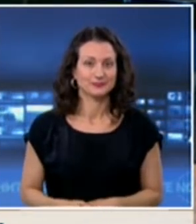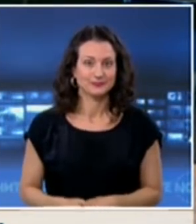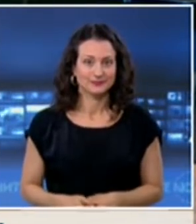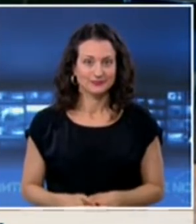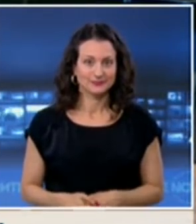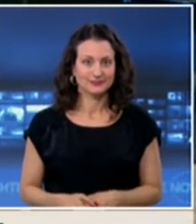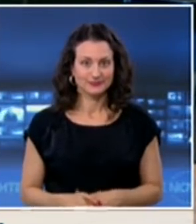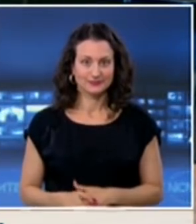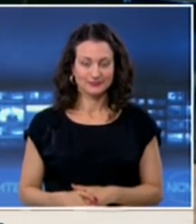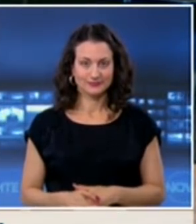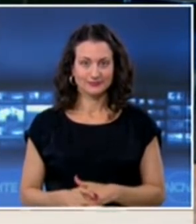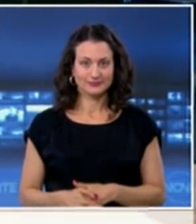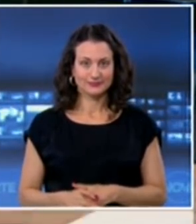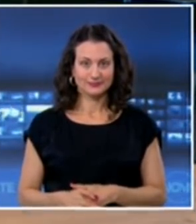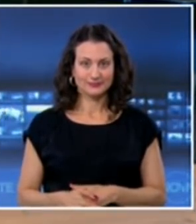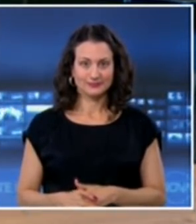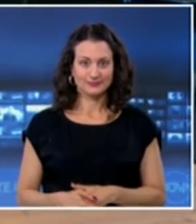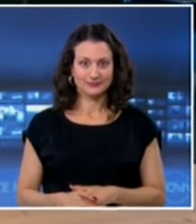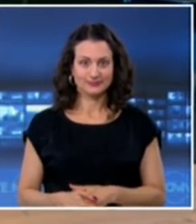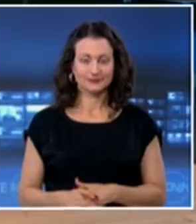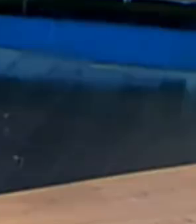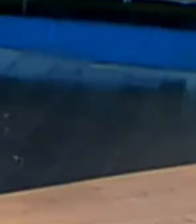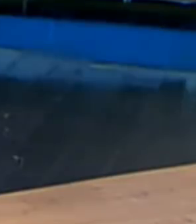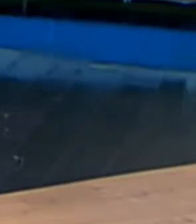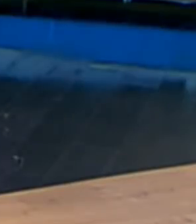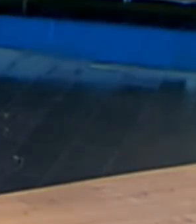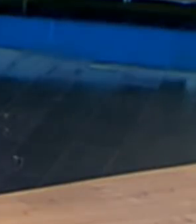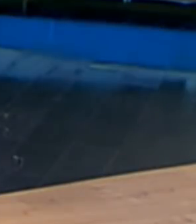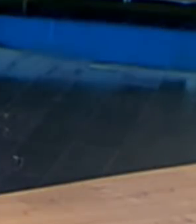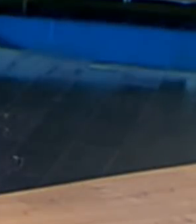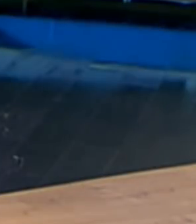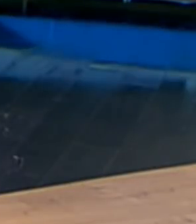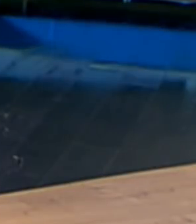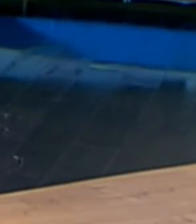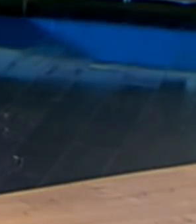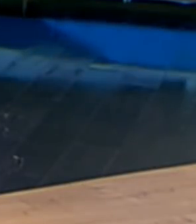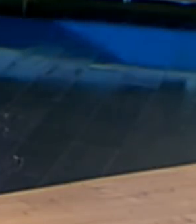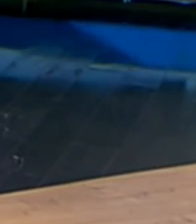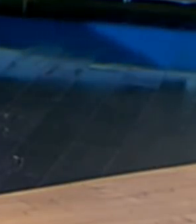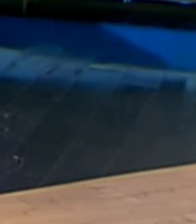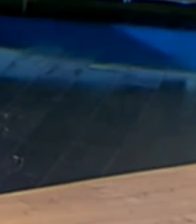nova.bg. Новините на Нова. Довери се на опита.